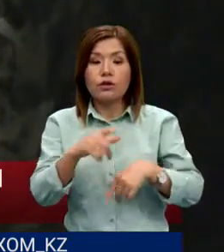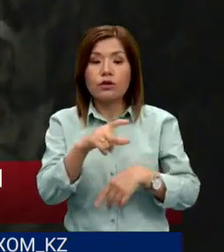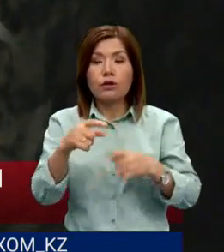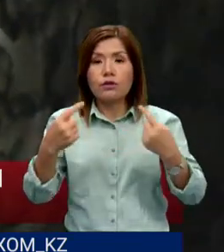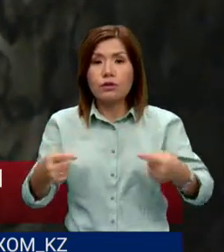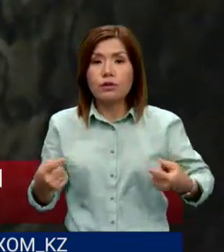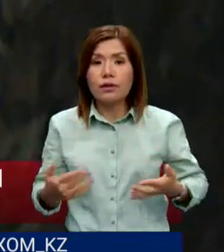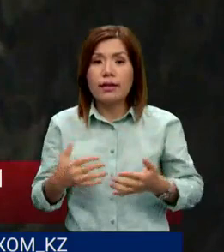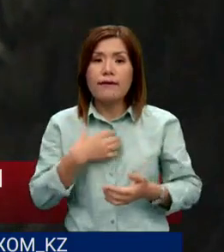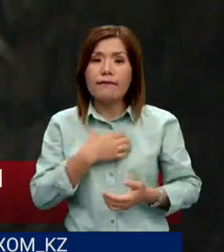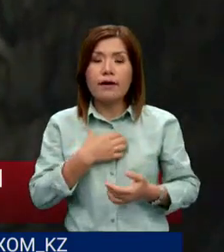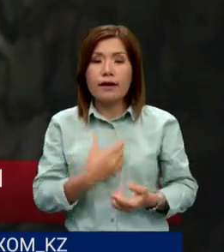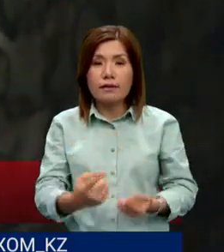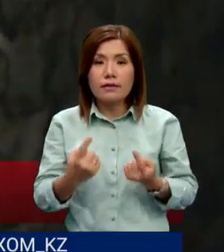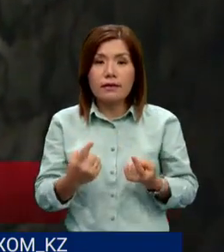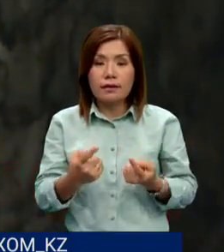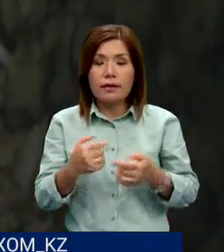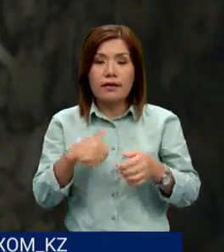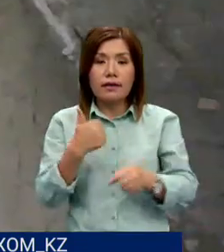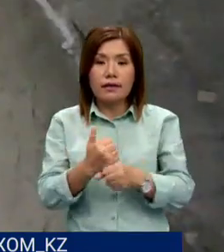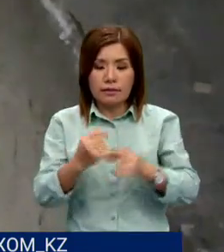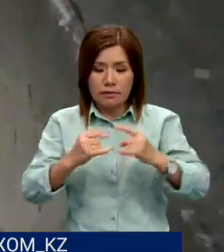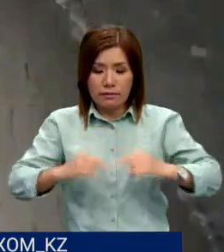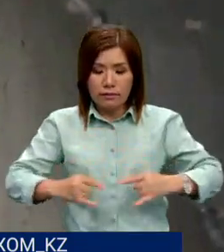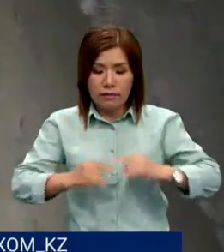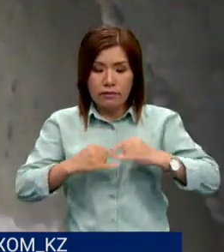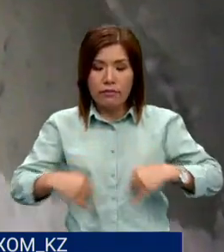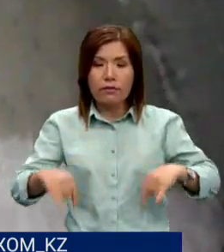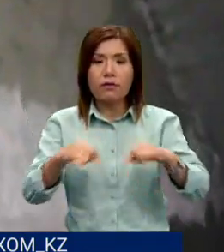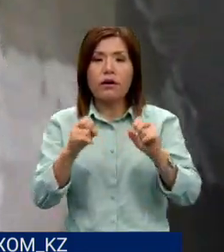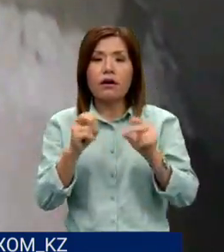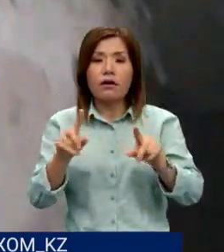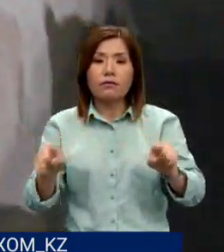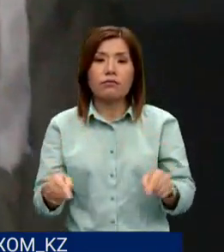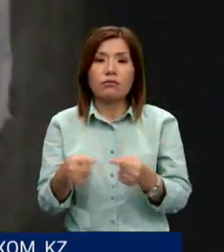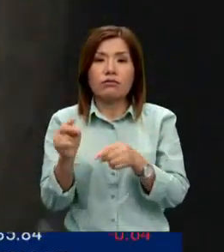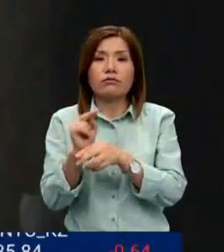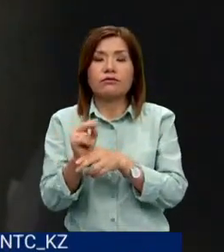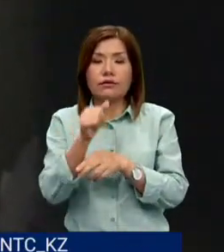өзге емес ең маңызды бөлігі іргетасын қалай қалыпқа келтіргелі отырғандарын